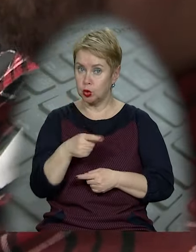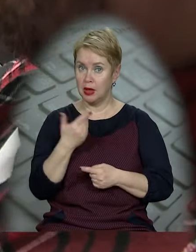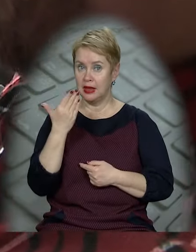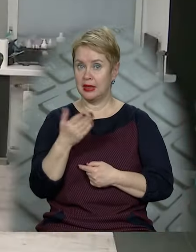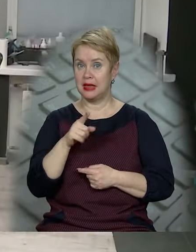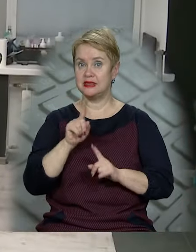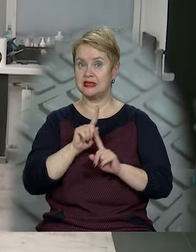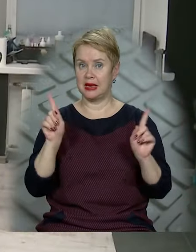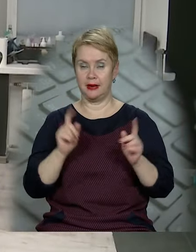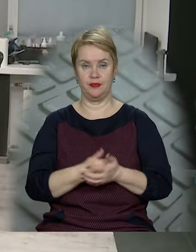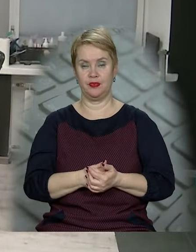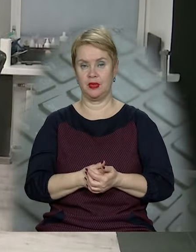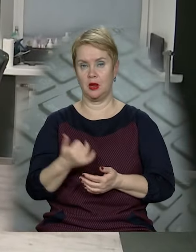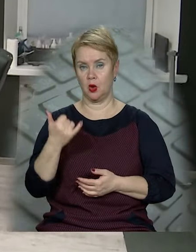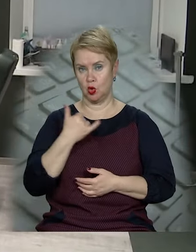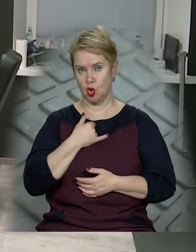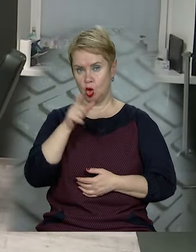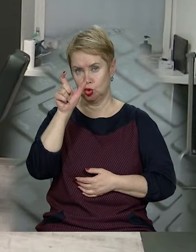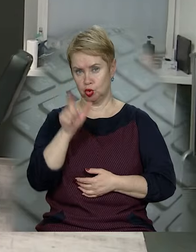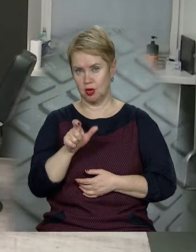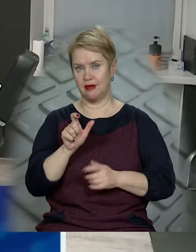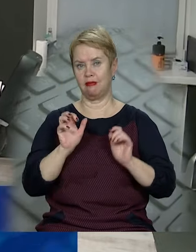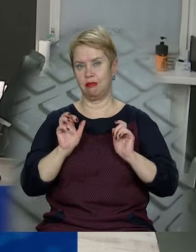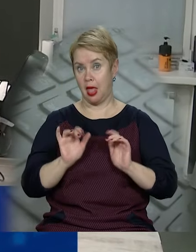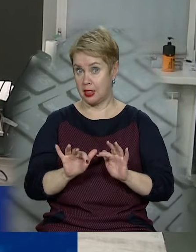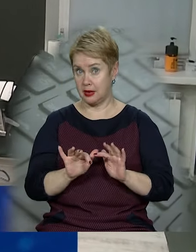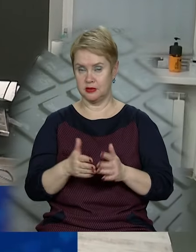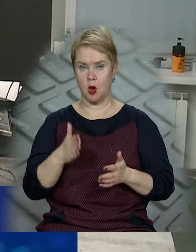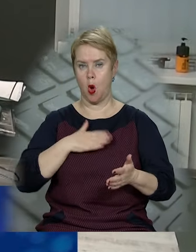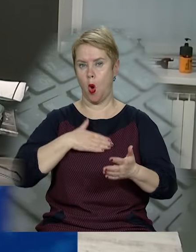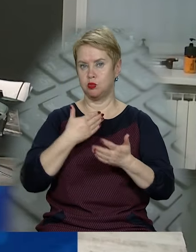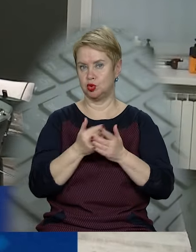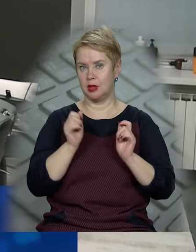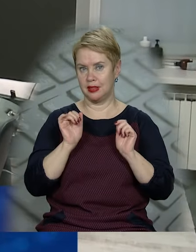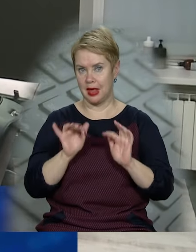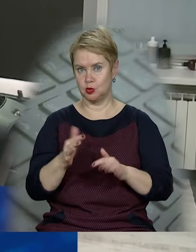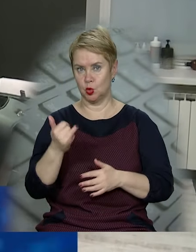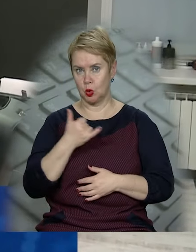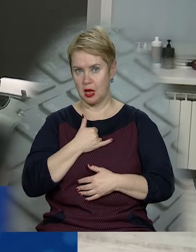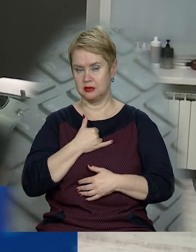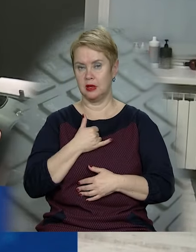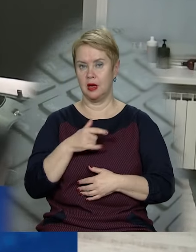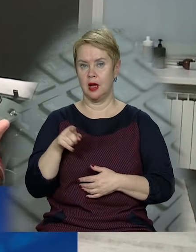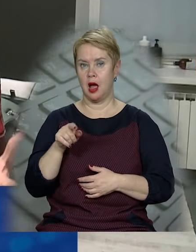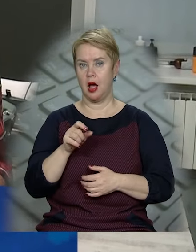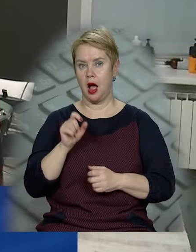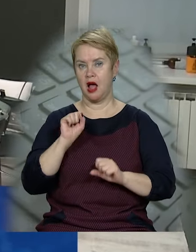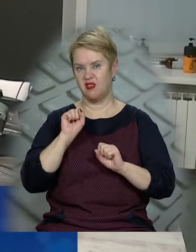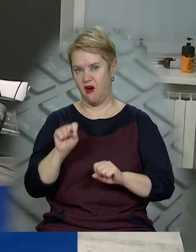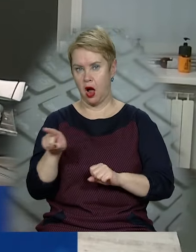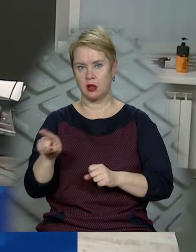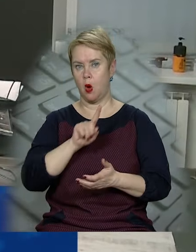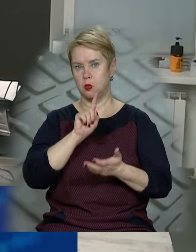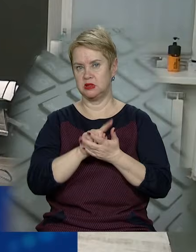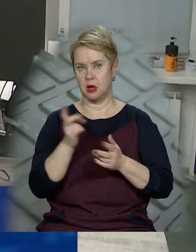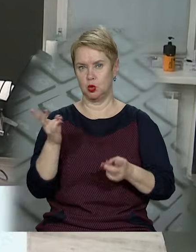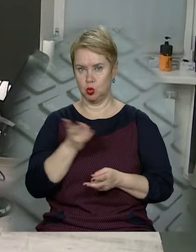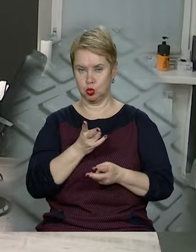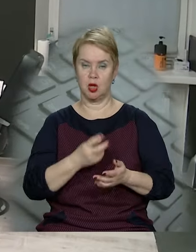її стиль. Він у нас, звісно, чоловік діяльності, общественної діяльності. Він у нас адвокат, адвокат, і йому обов'язково треба